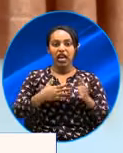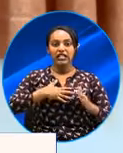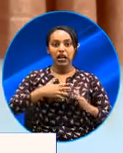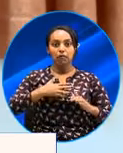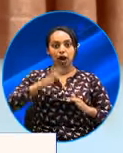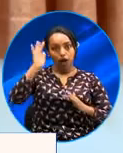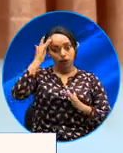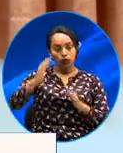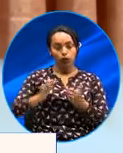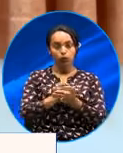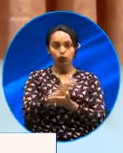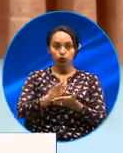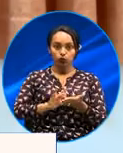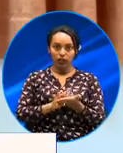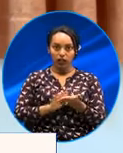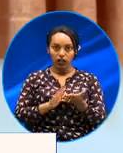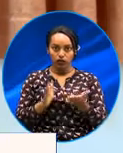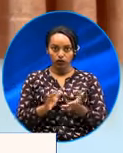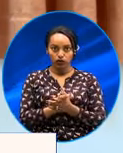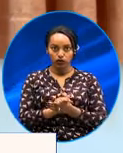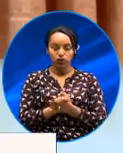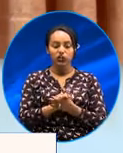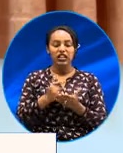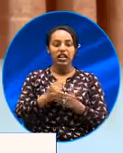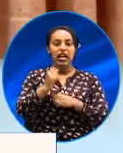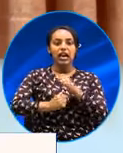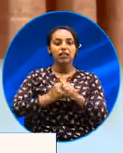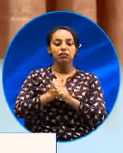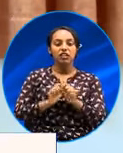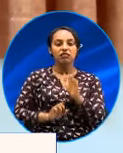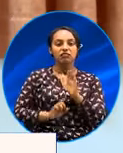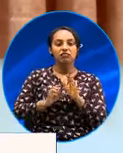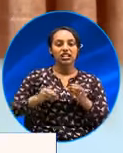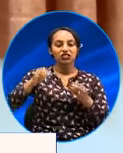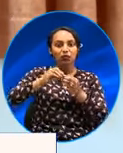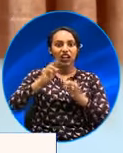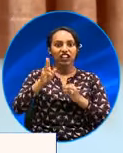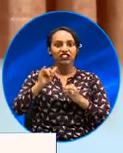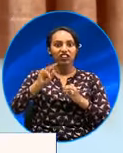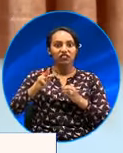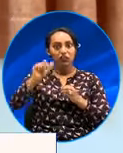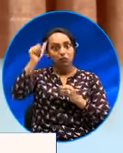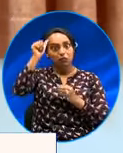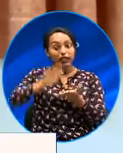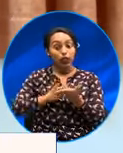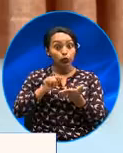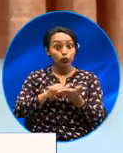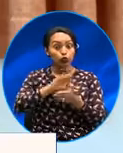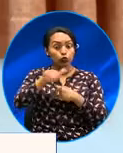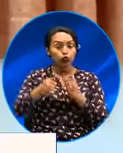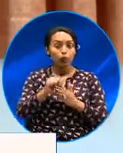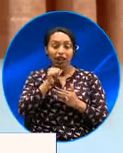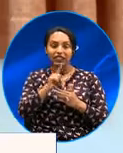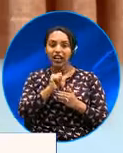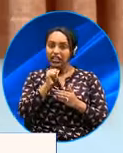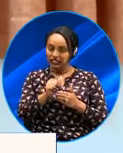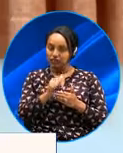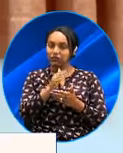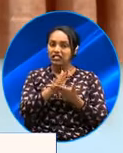ለሳንባ በሽታ የሚወሰዱ መድኃኒቶች፣ ለእድሜ ማራዘሚያ ለኤችአይቪ የሚወሰዱ መድኃኒቶች፣ ሁላቸው ማለት አይቻልም፣